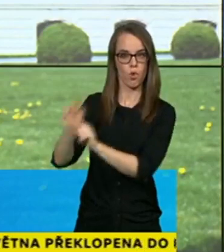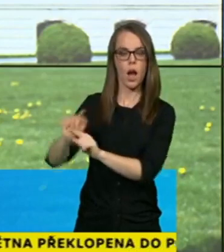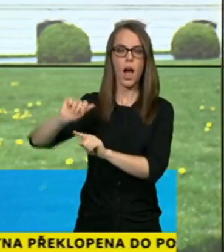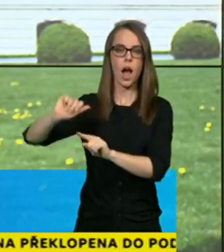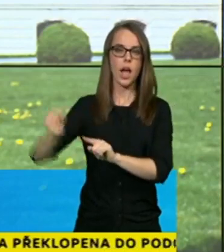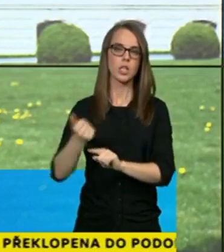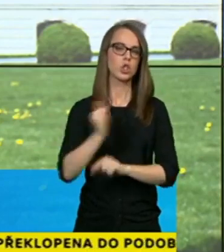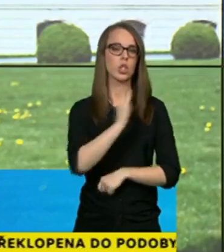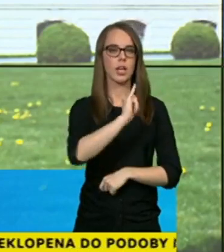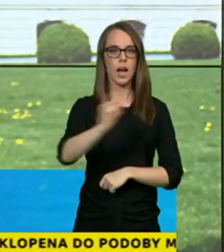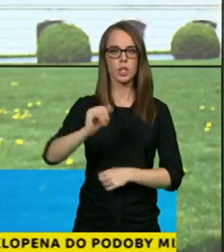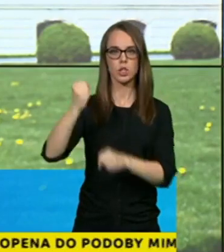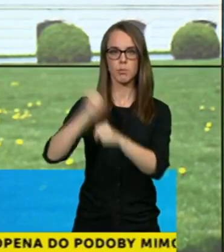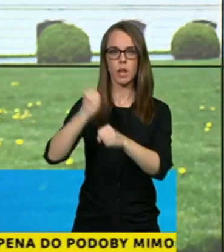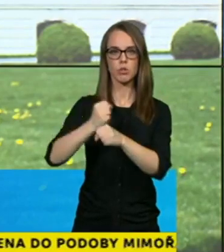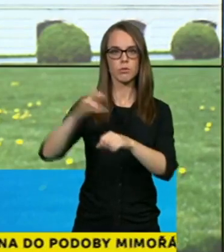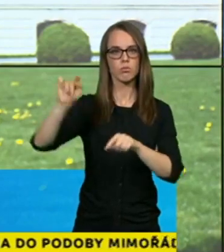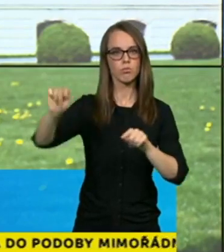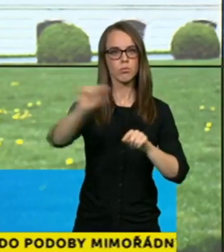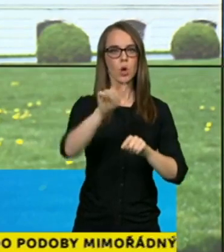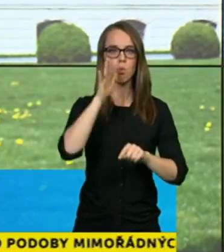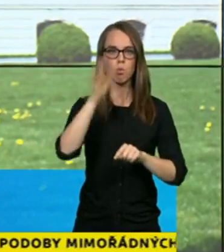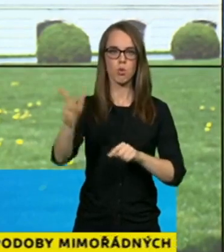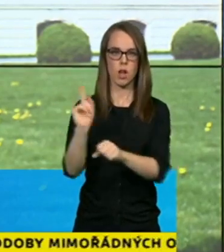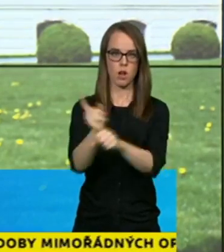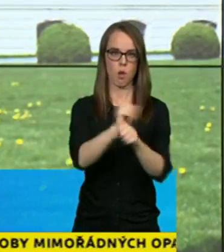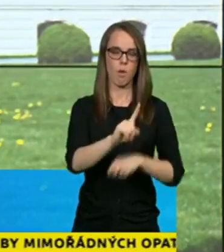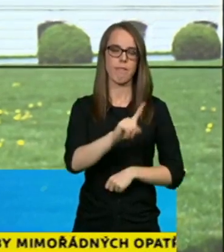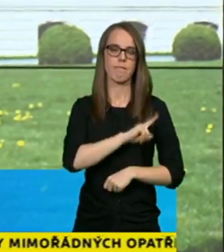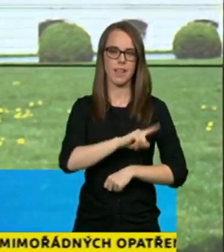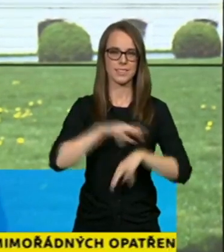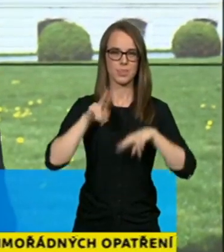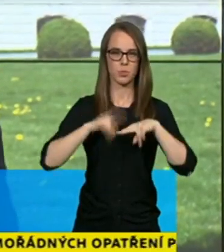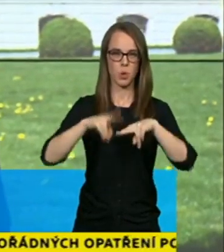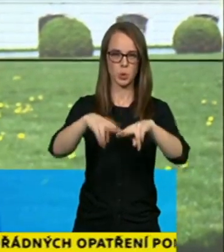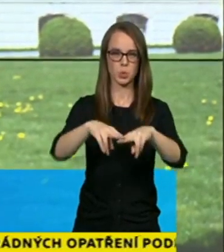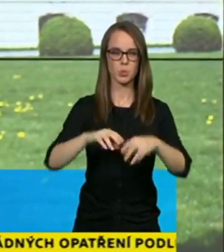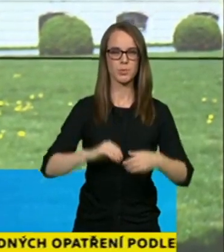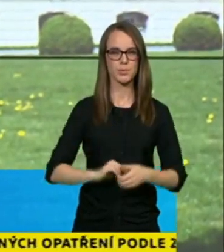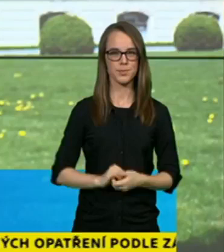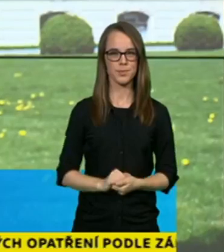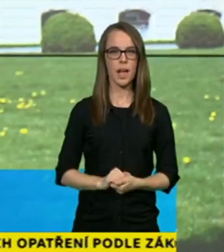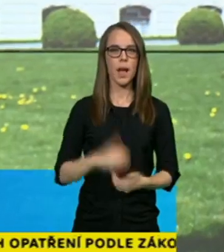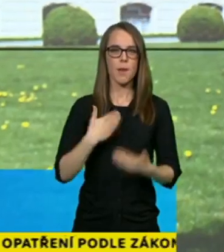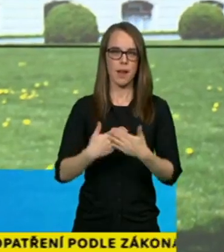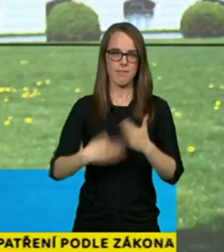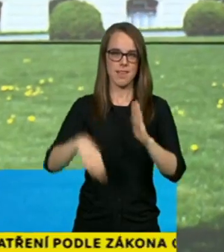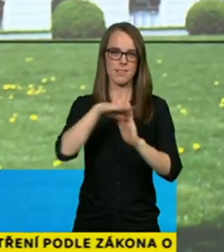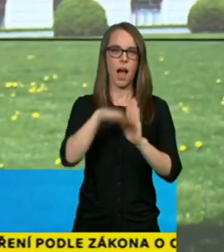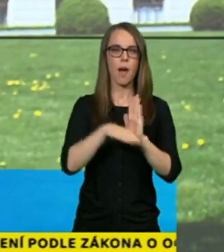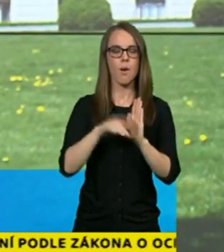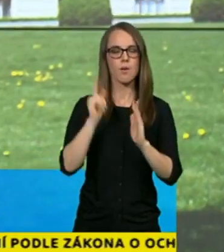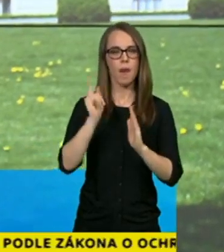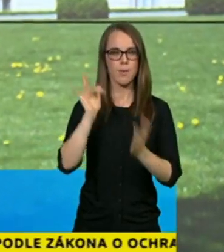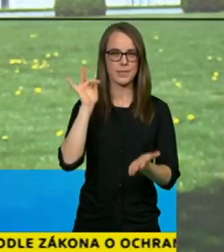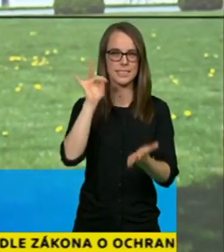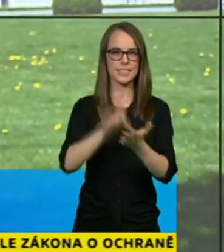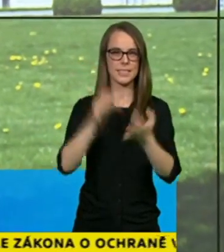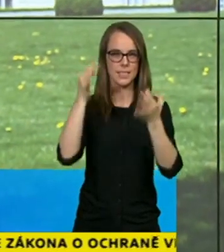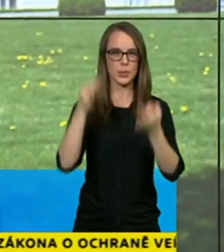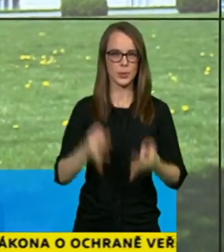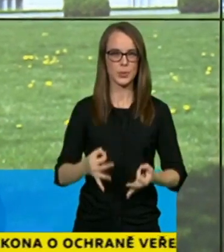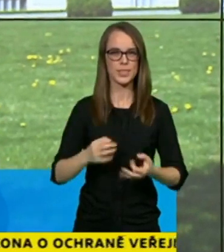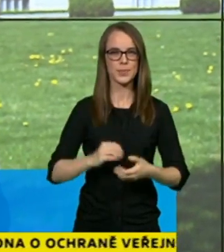by měl ten zákon pomoci. Televize Nova. Jana Suchá, Televize Nova. Já bych se ptal, pane